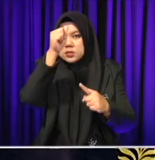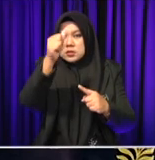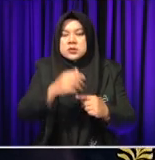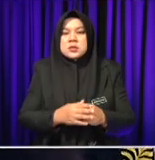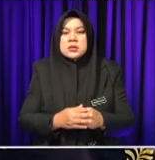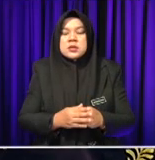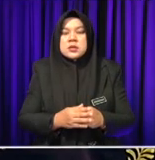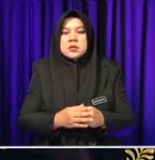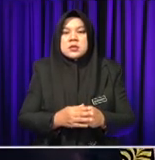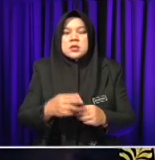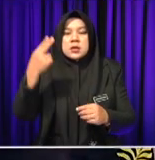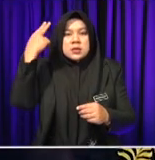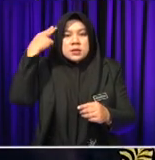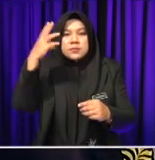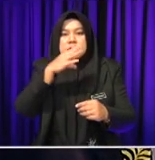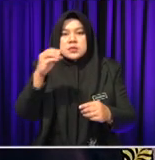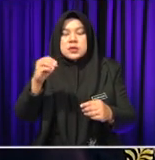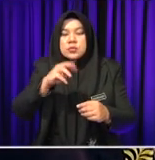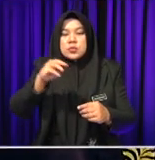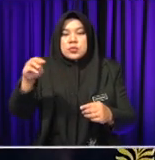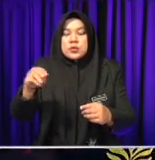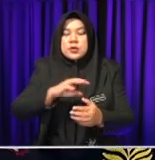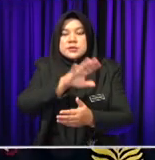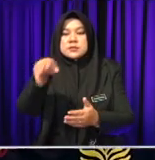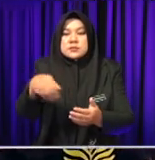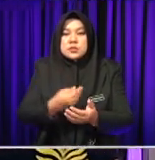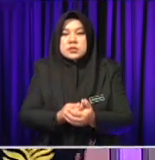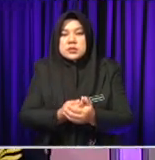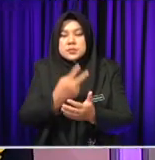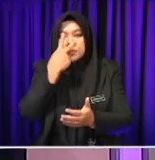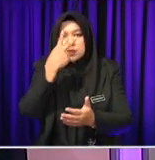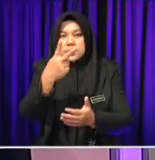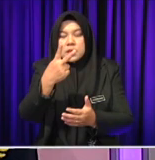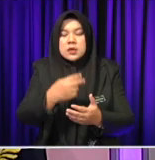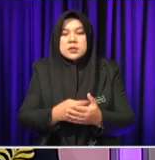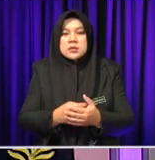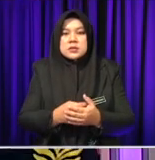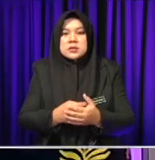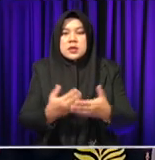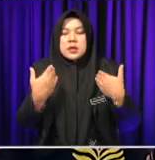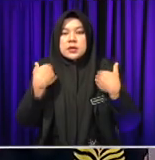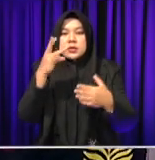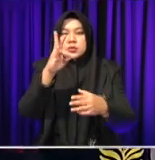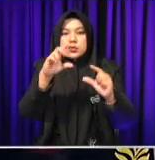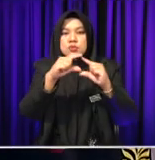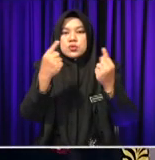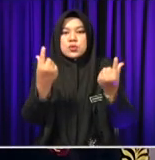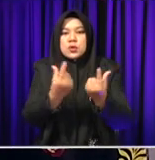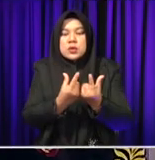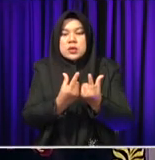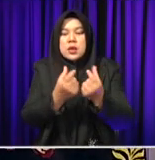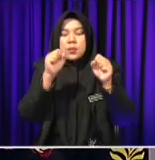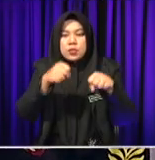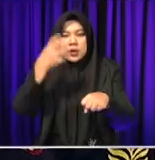Hakim anak-anak murid Ustazah dan juga anak-anak murid Ustazah di rumah bila kita nampak di sini kita akan nampaklah Tujuh golongan tersebut automatically dah